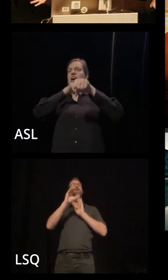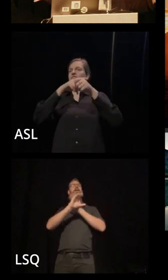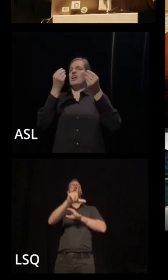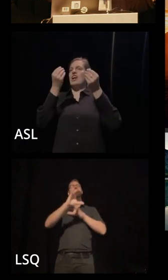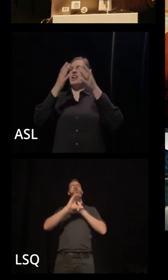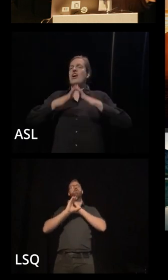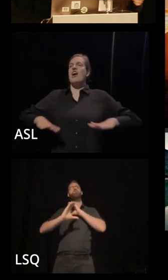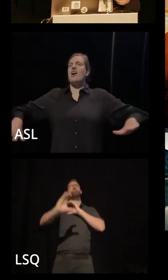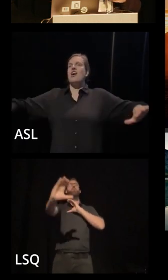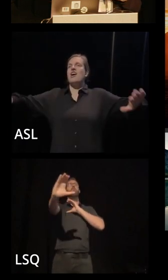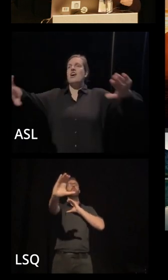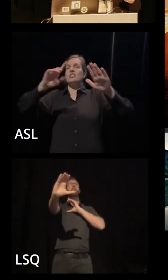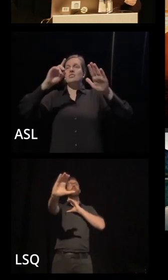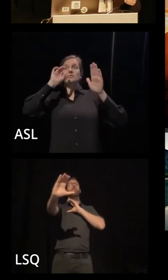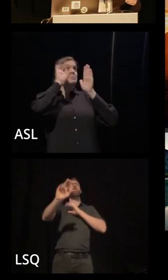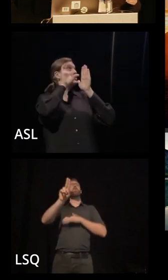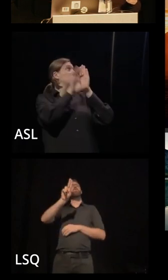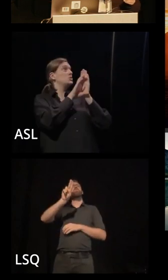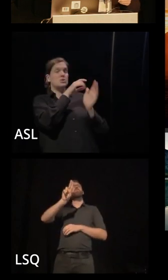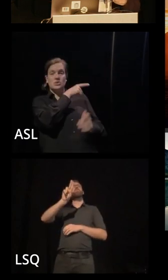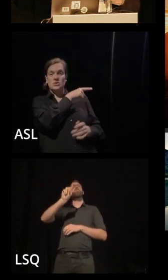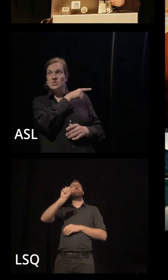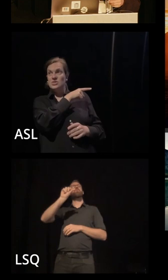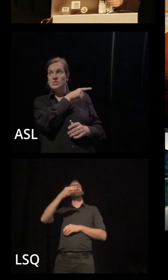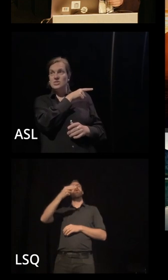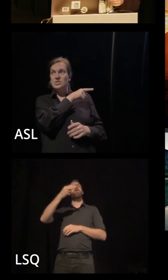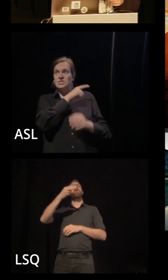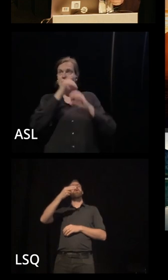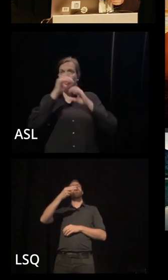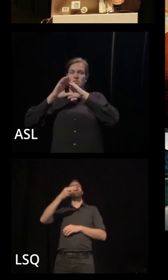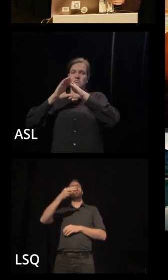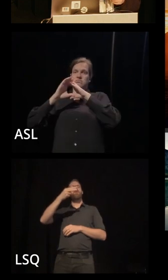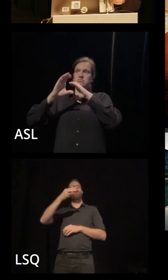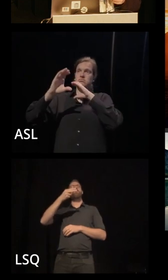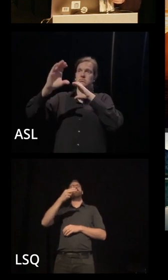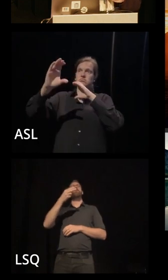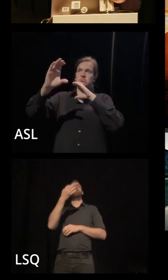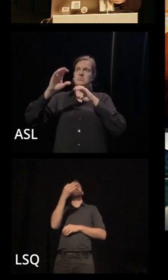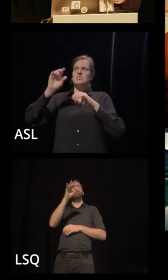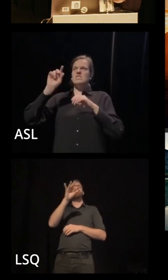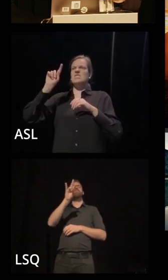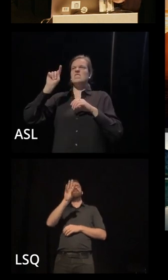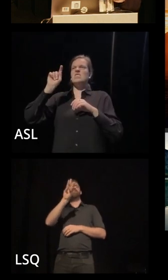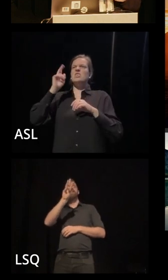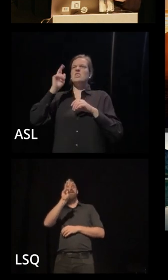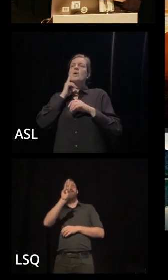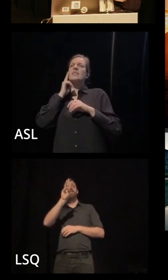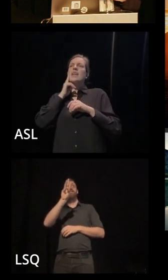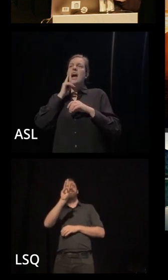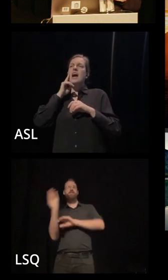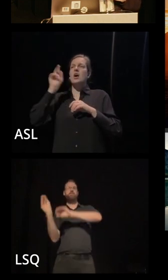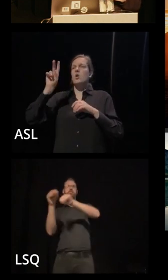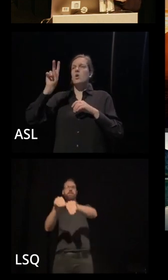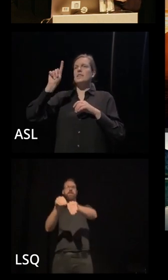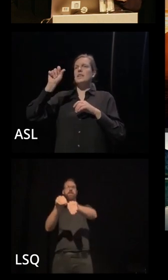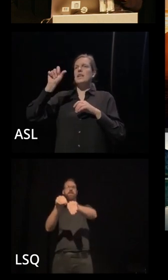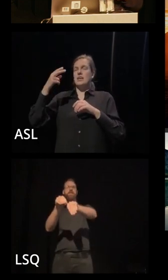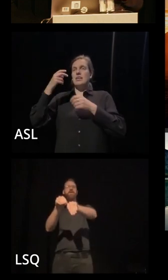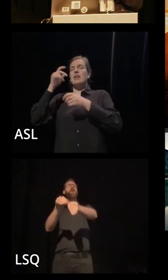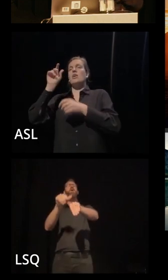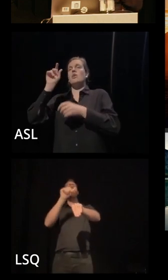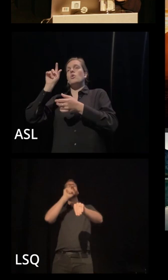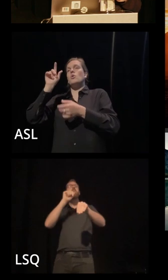déposés dans le désert du Utah en 1976. Ce n'est pas le dispositif qui est intéressant à ce